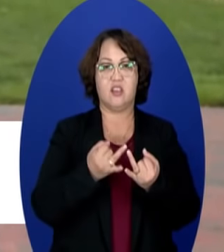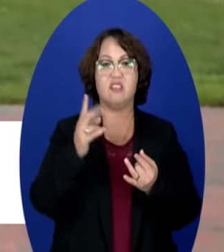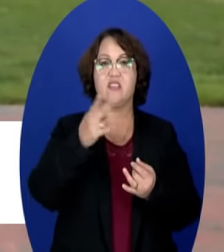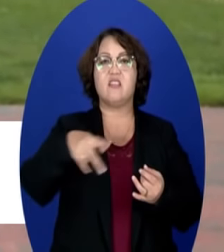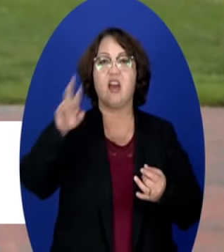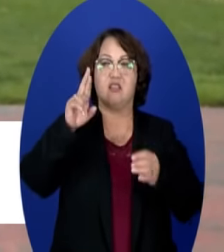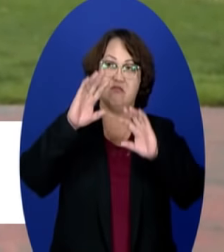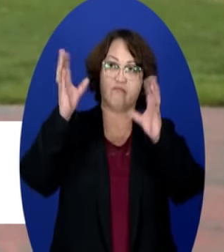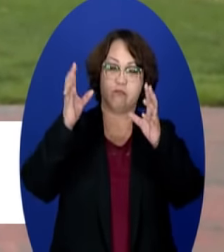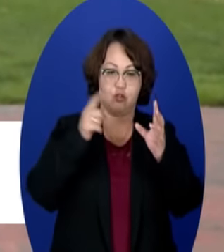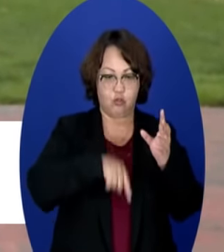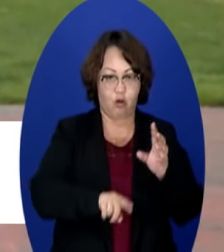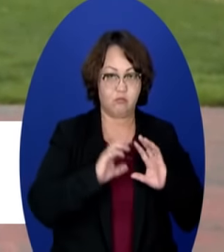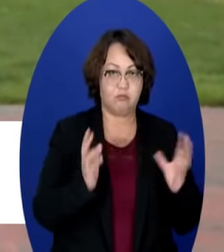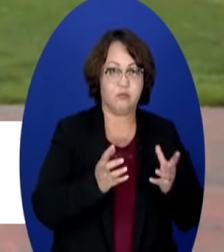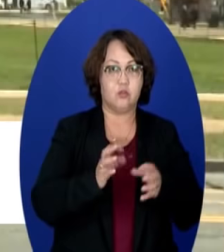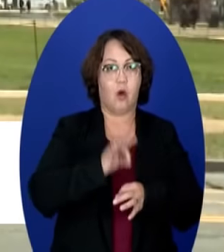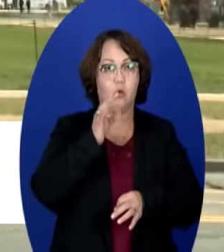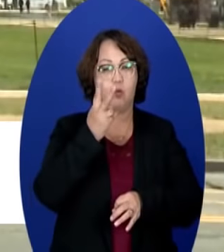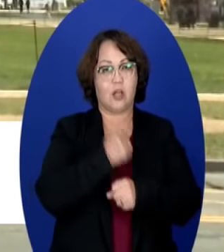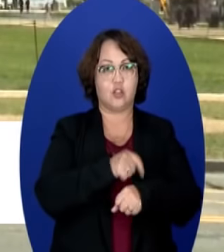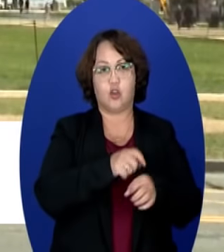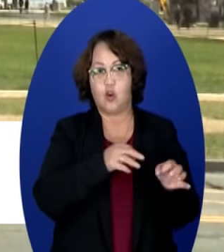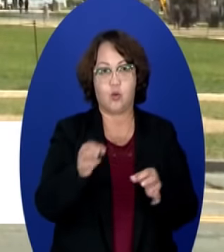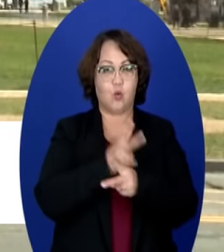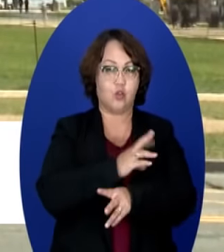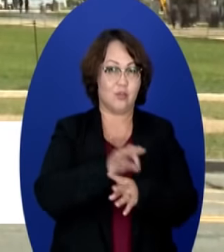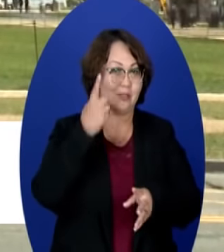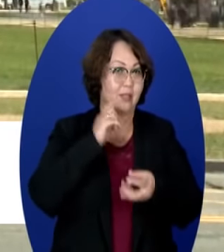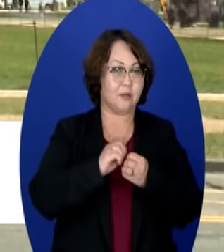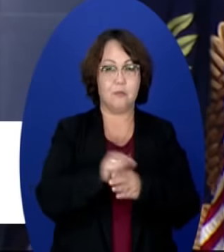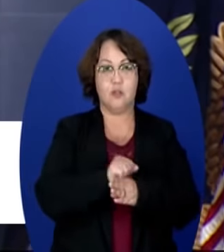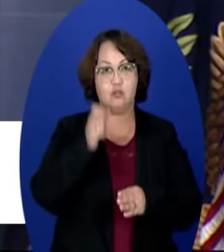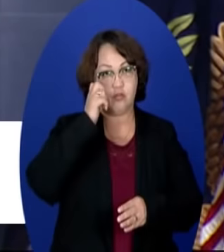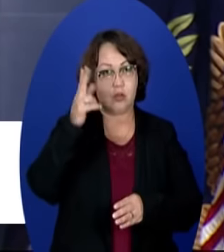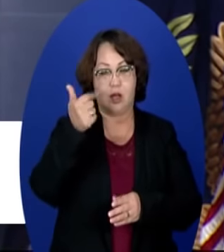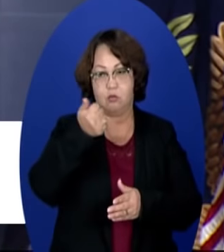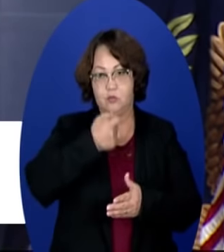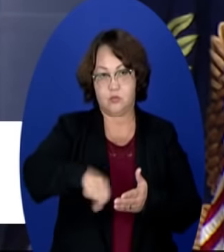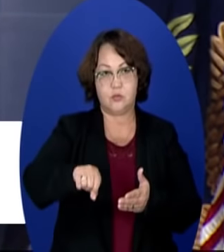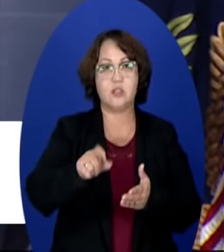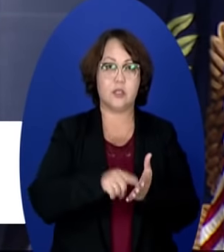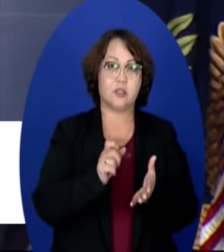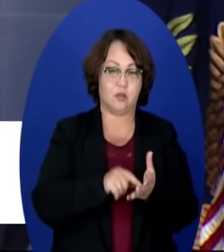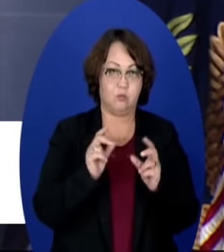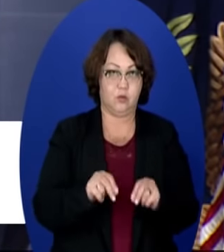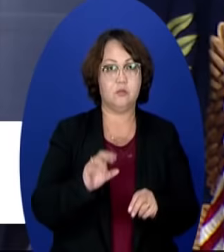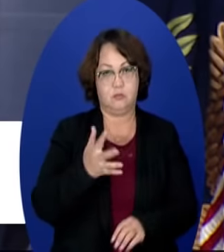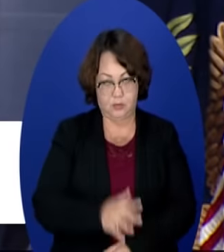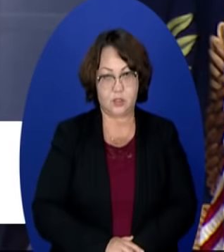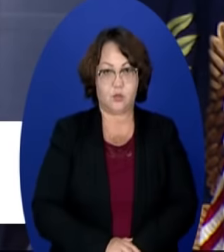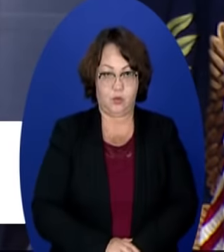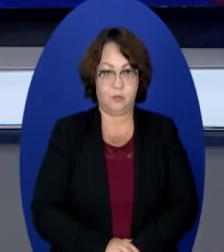танхим сонгуулийн товыг өөрчлөх хуулийн төслийг санаачлан баталж улмаар ерөнхийлөгчөөр гарын үсэг зурлах шаардлагатай болно гэсэн үг юм